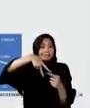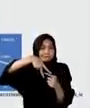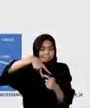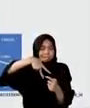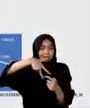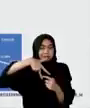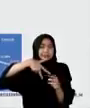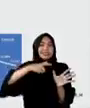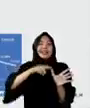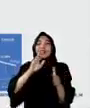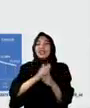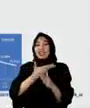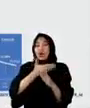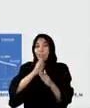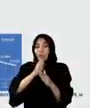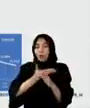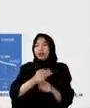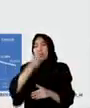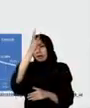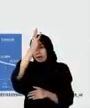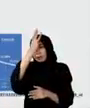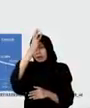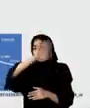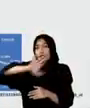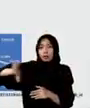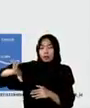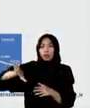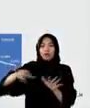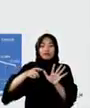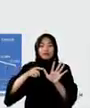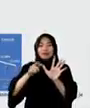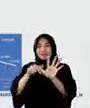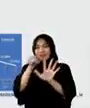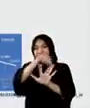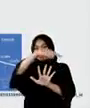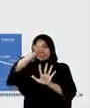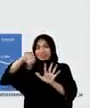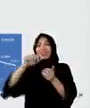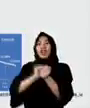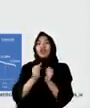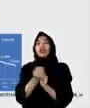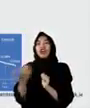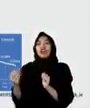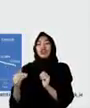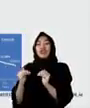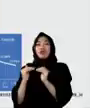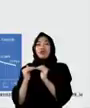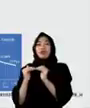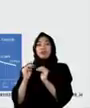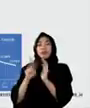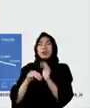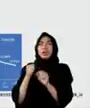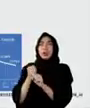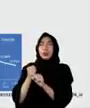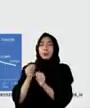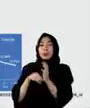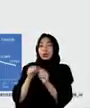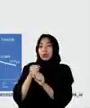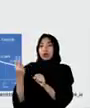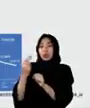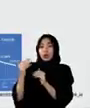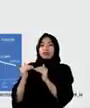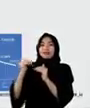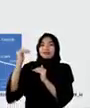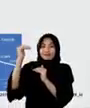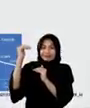Selatan, Riau, Kalimantan Timur, ini sempat menunjukkan kenaikan kasus aktif pada minggu kedua pengamatan,